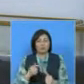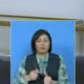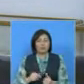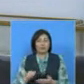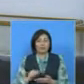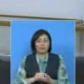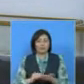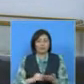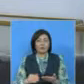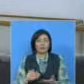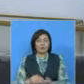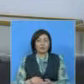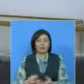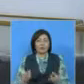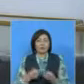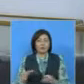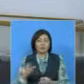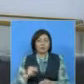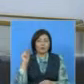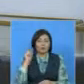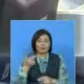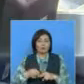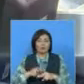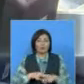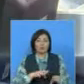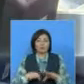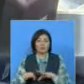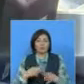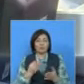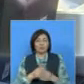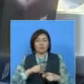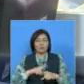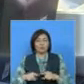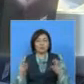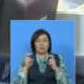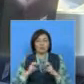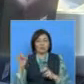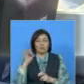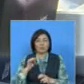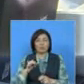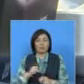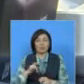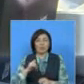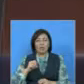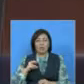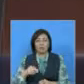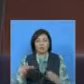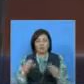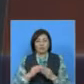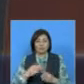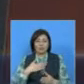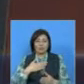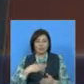но придется все это изучить, все эти дела. Дабы ускорить изучение истории репрессий, в состав рабочей группы